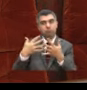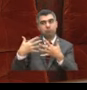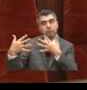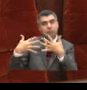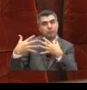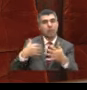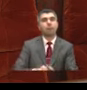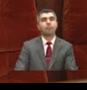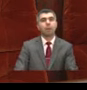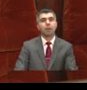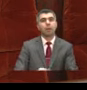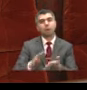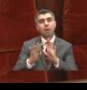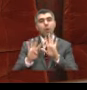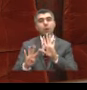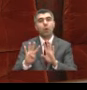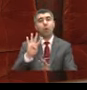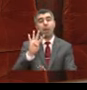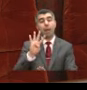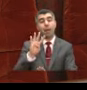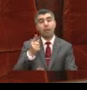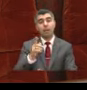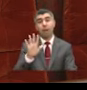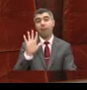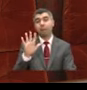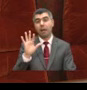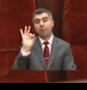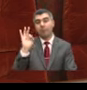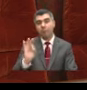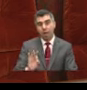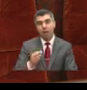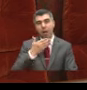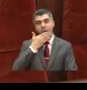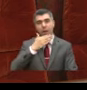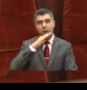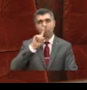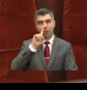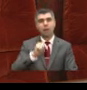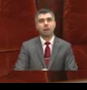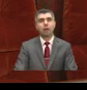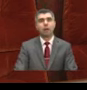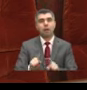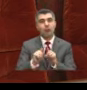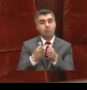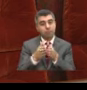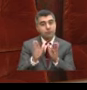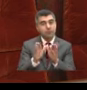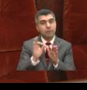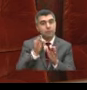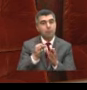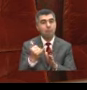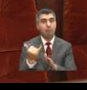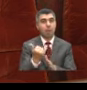في الانطلاق هذا البرنامج ديال 49.5%، والحمد لله بعد الانطلاقة الرسمية لهذا